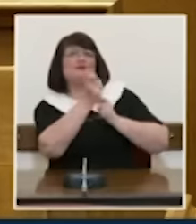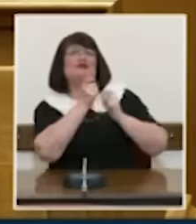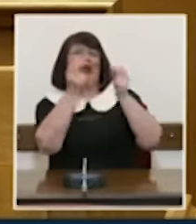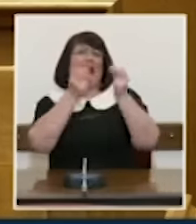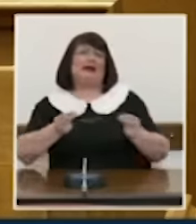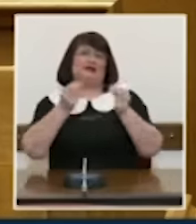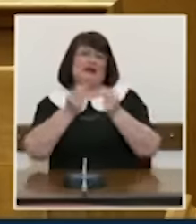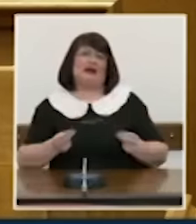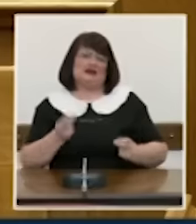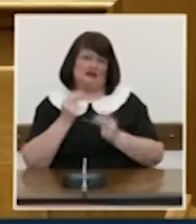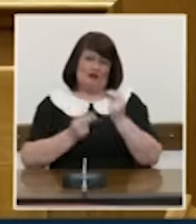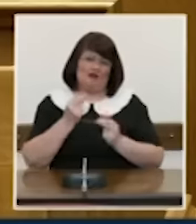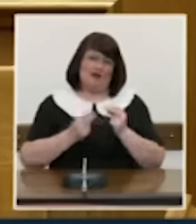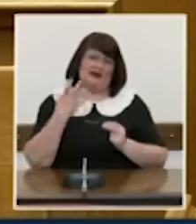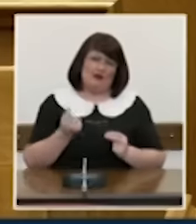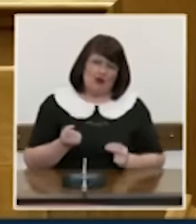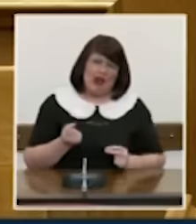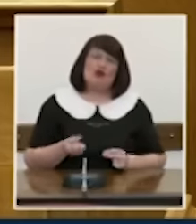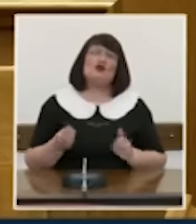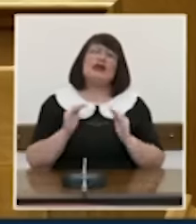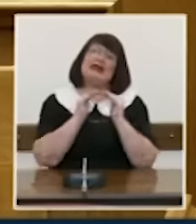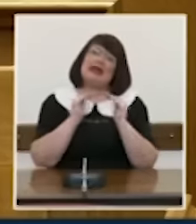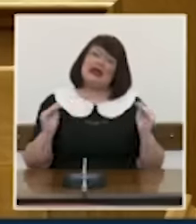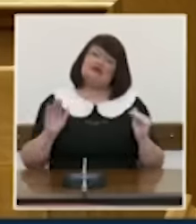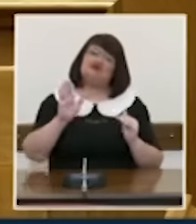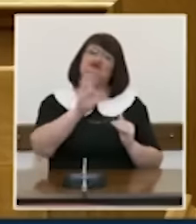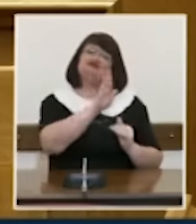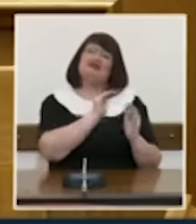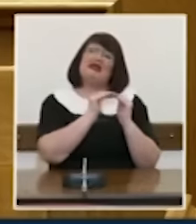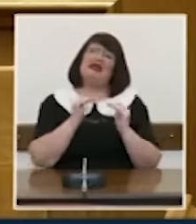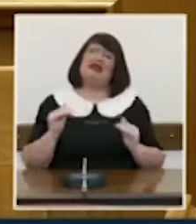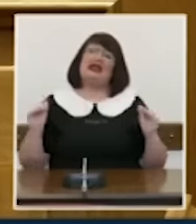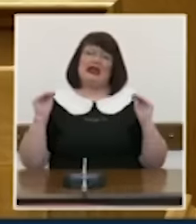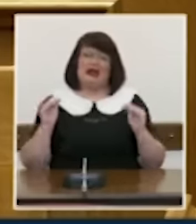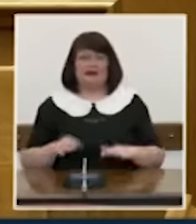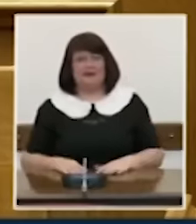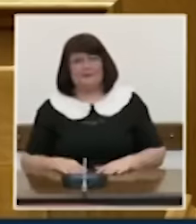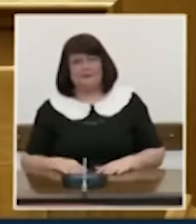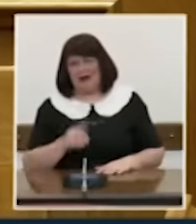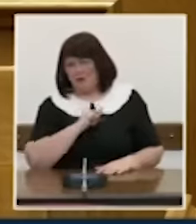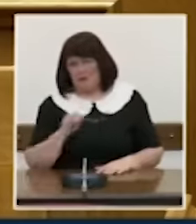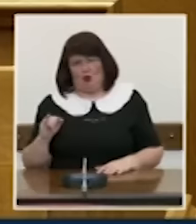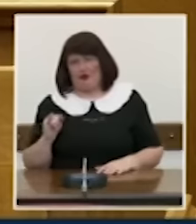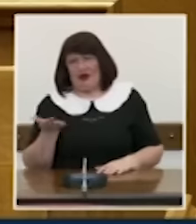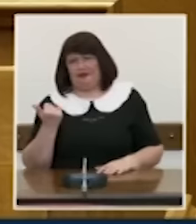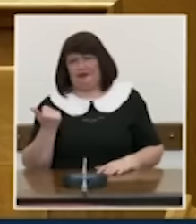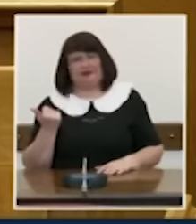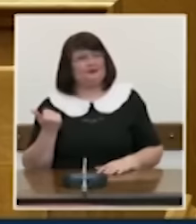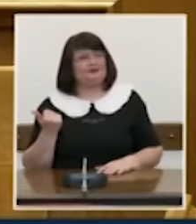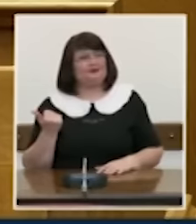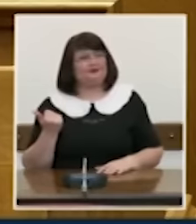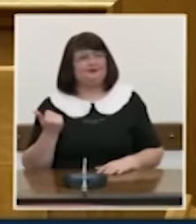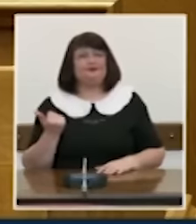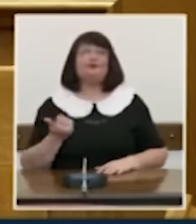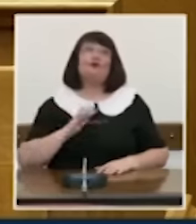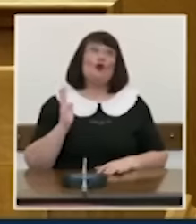προβλήματα και θα συνυπάρξουν αρμονικά οι λαοί. Λες και έχει συμβεί ποτέ κάτι τέτοιο εκεί που πατάει το πόδι